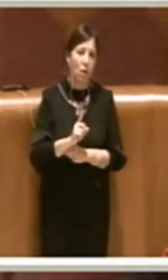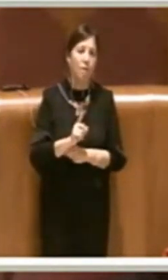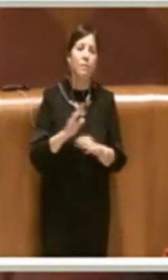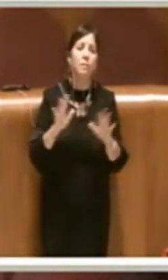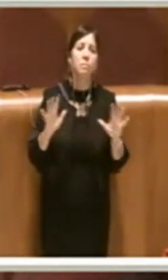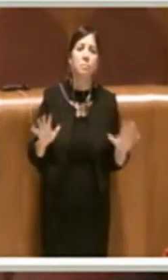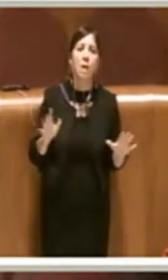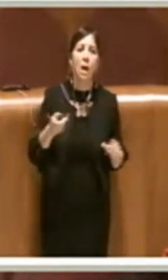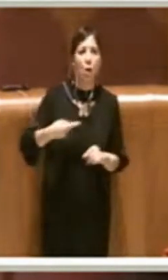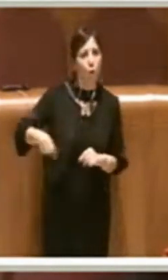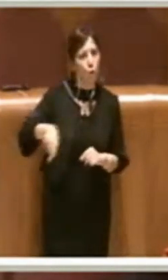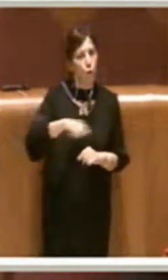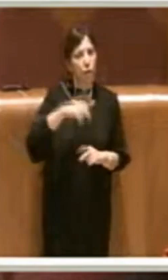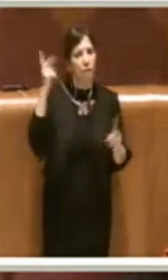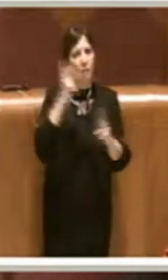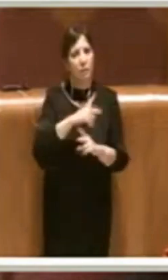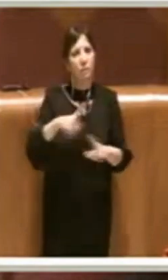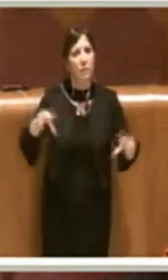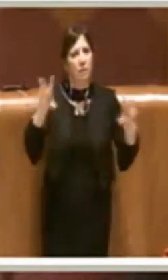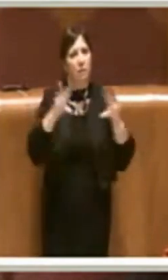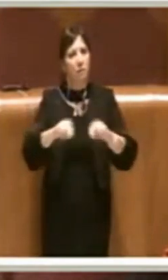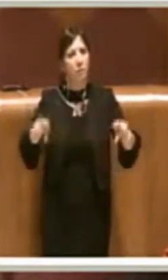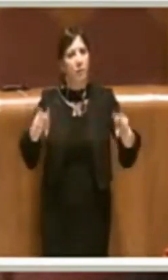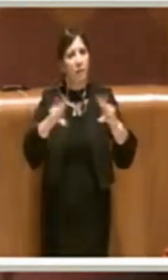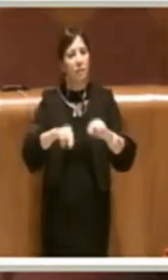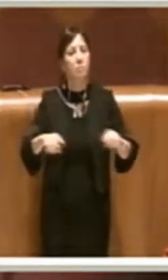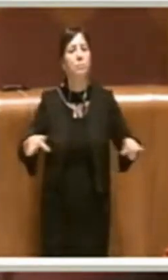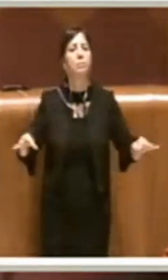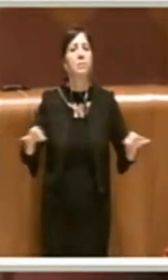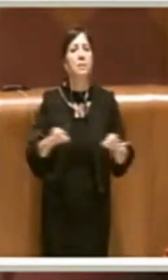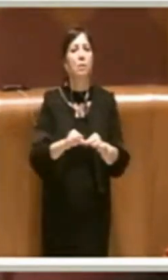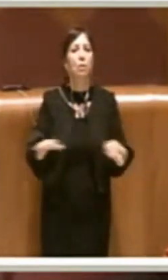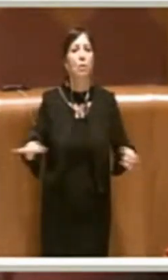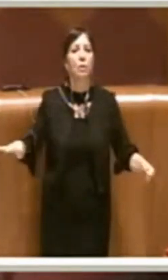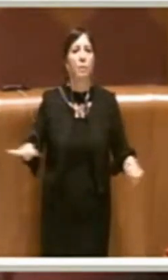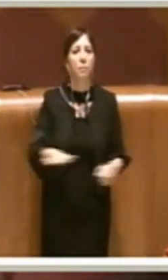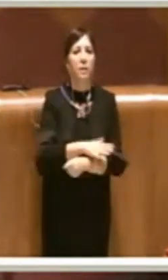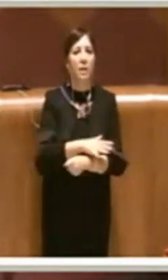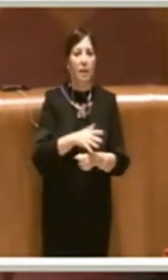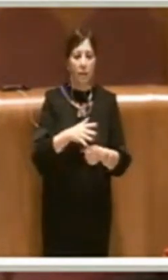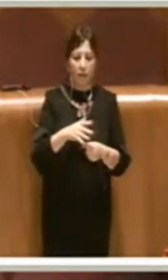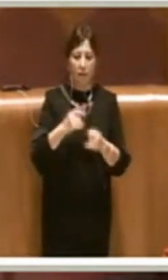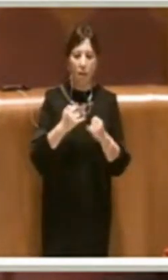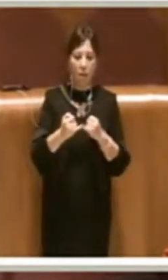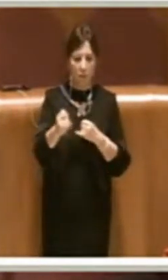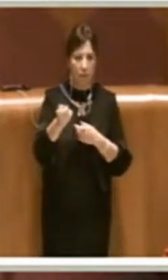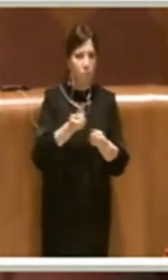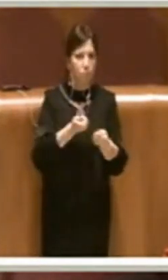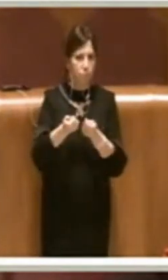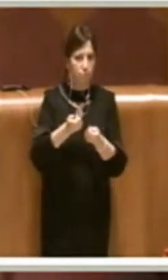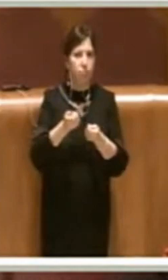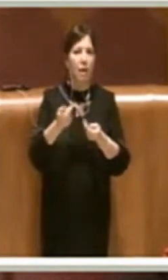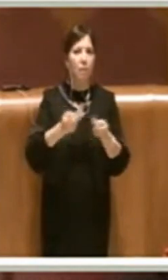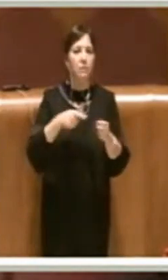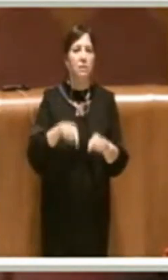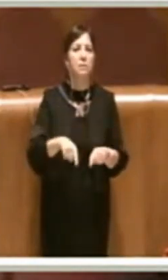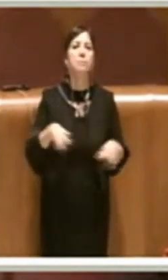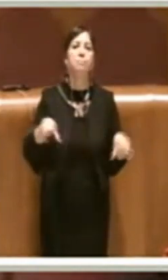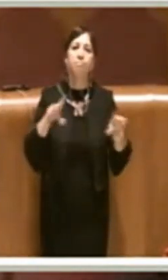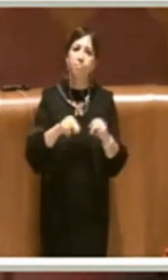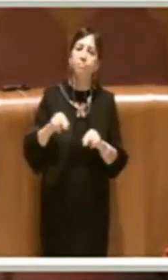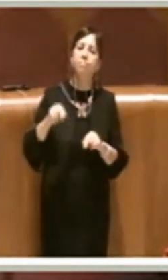ecco, noi, ripeto, ribadiamo, siamo d'accordo con le linee di questa amministrazione e le ribadiamo.